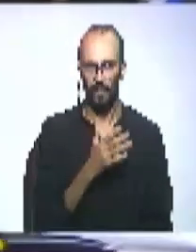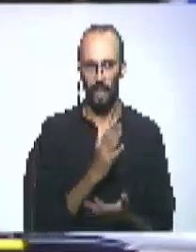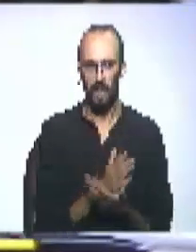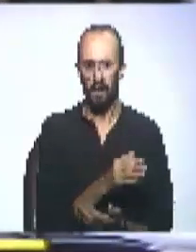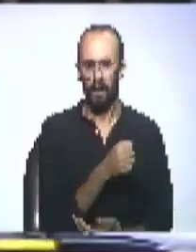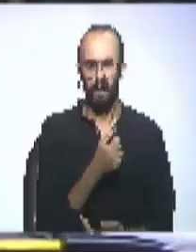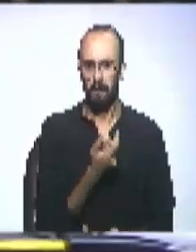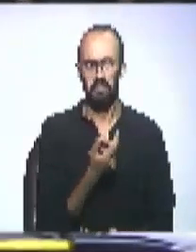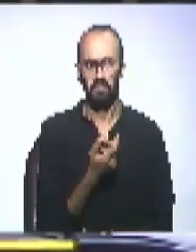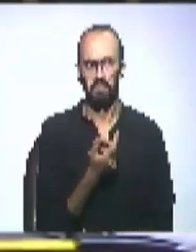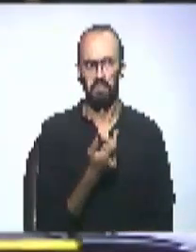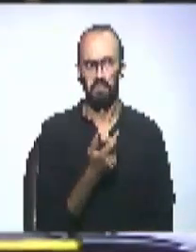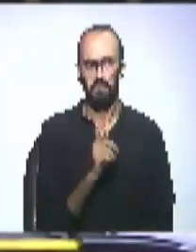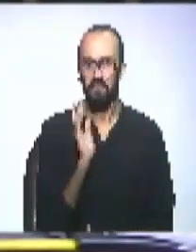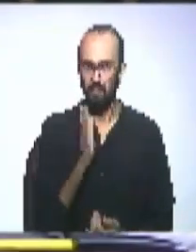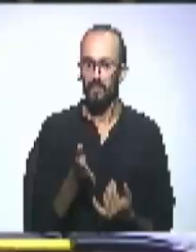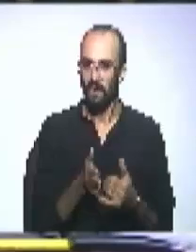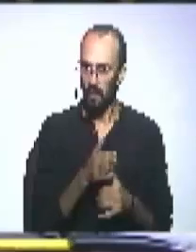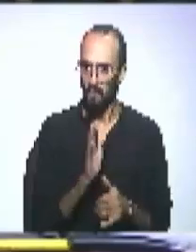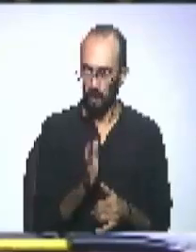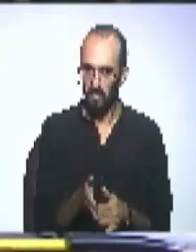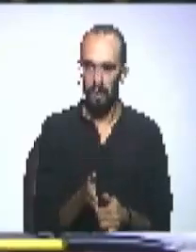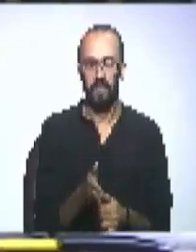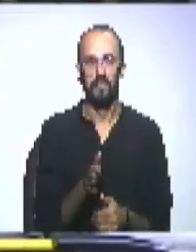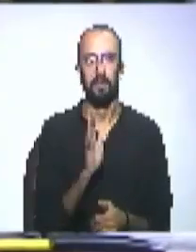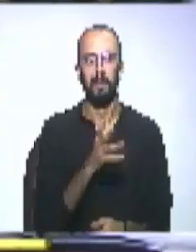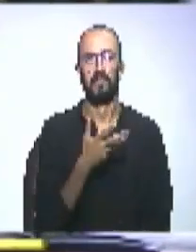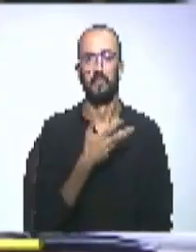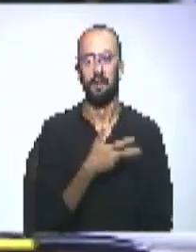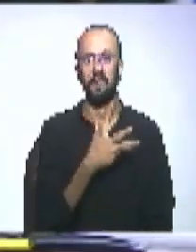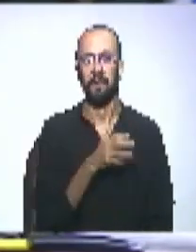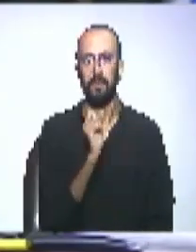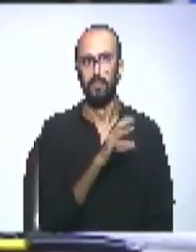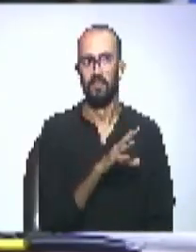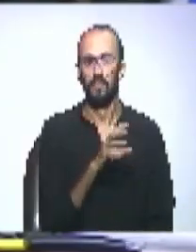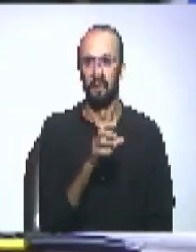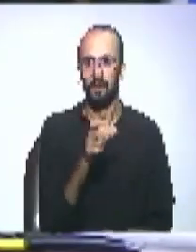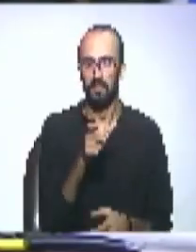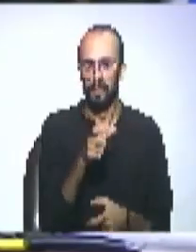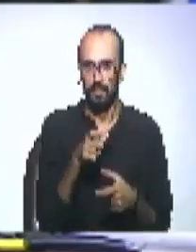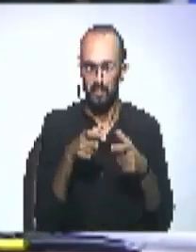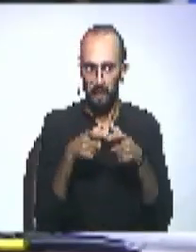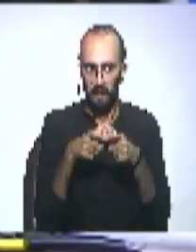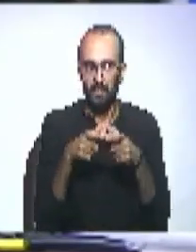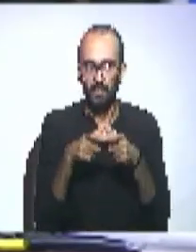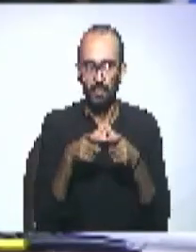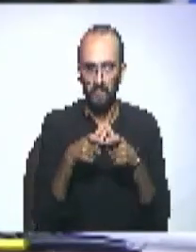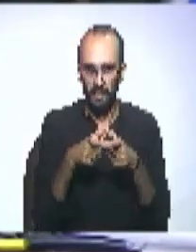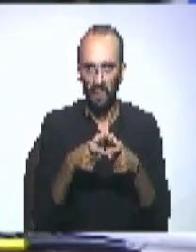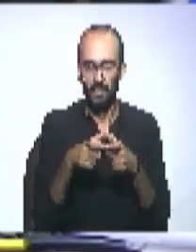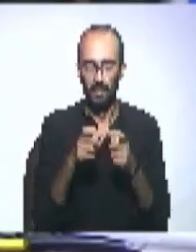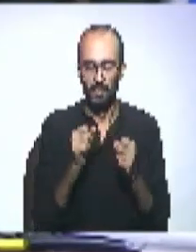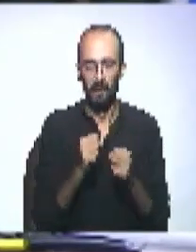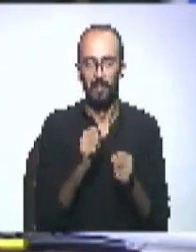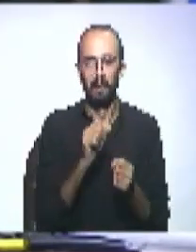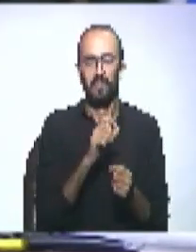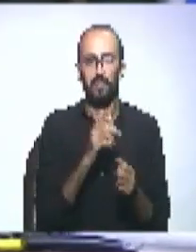ايه يا شباب؟ ممكن نشتغلها على طول زي ما احنا عملنا، وممكن تحطيها في التلاجة تقرصيها، بس تقرصيها على طول وتحطيها في